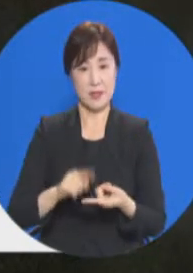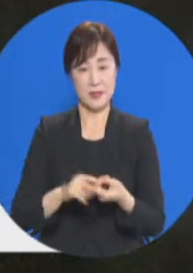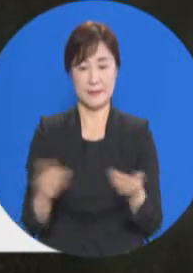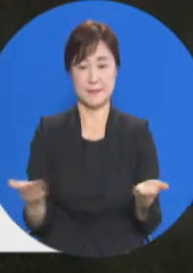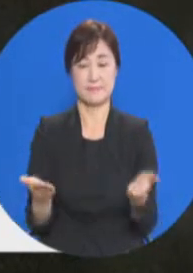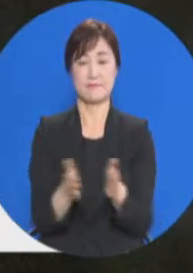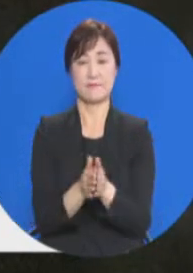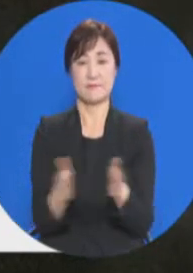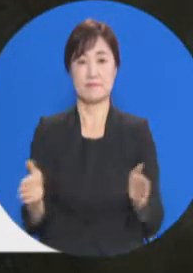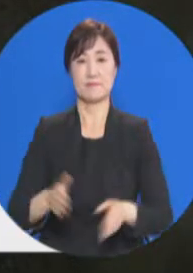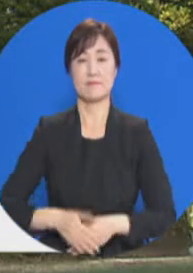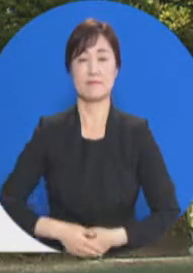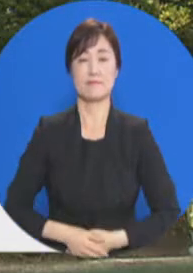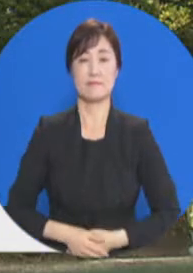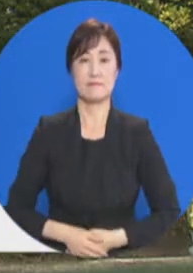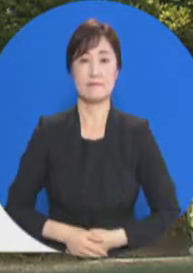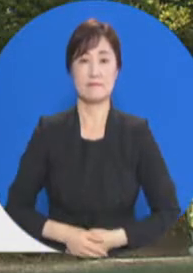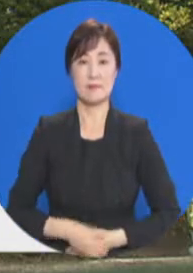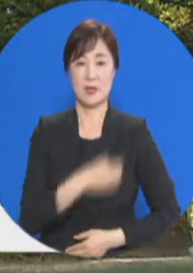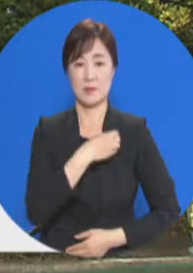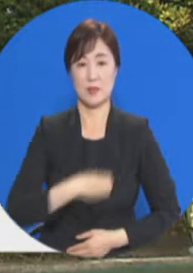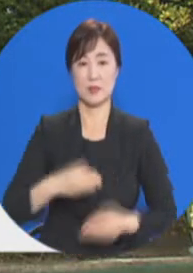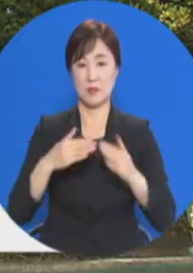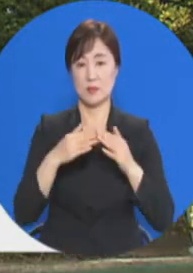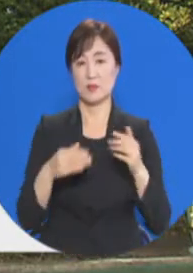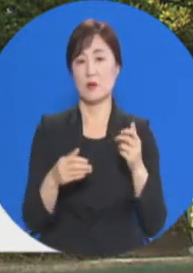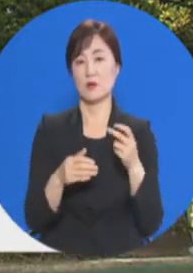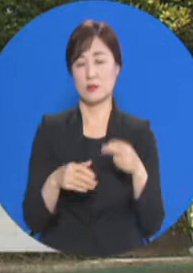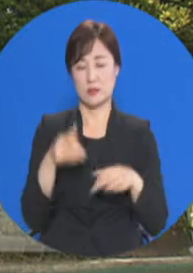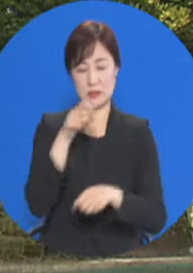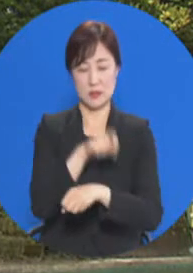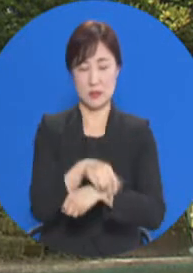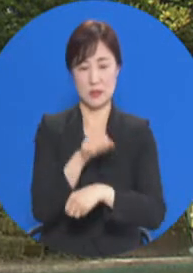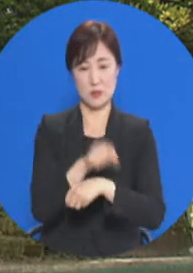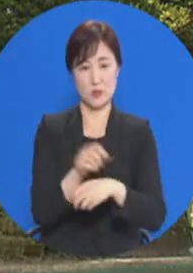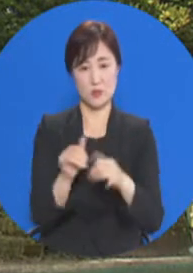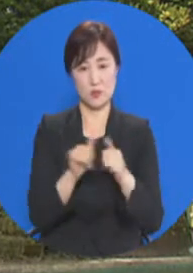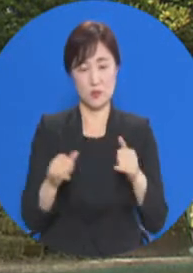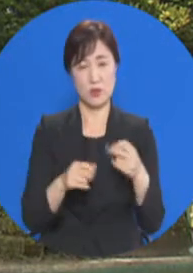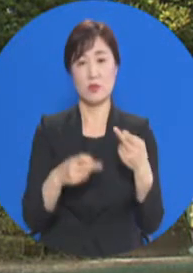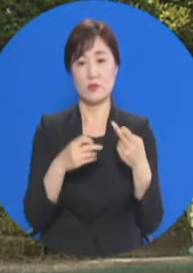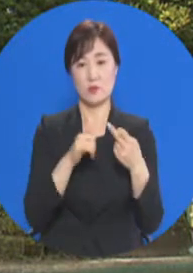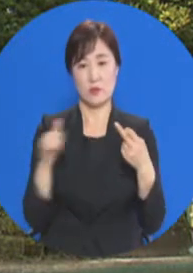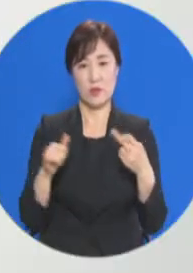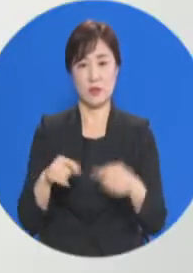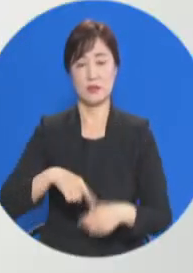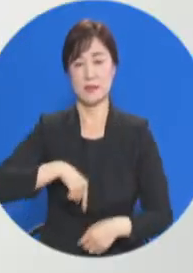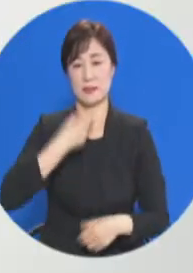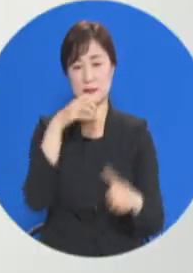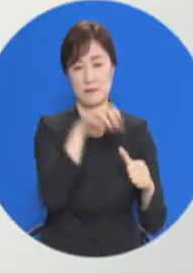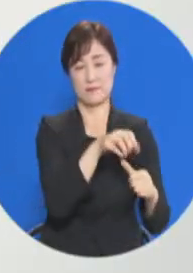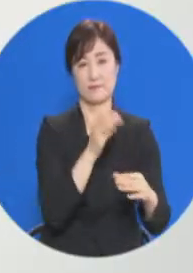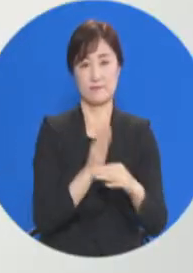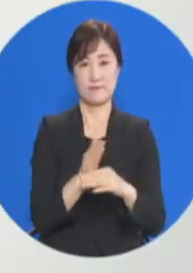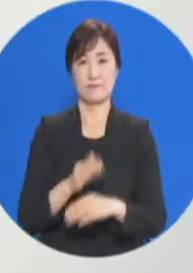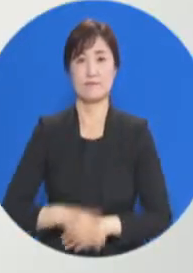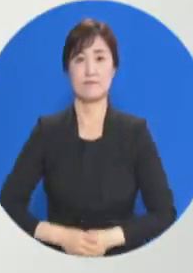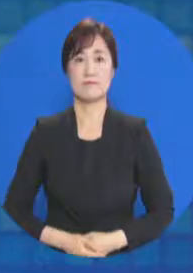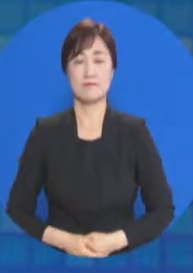업무를 수행하도록 했습니다. 면사무소 직원 12명은 확진자 발생 이후 오는 18일까지 자가격리됐습니다.